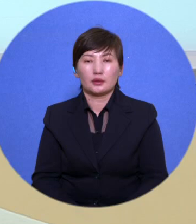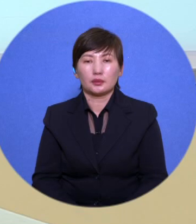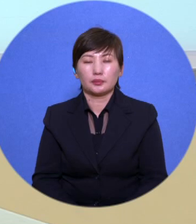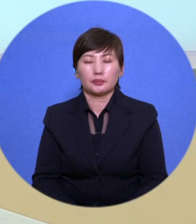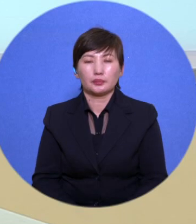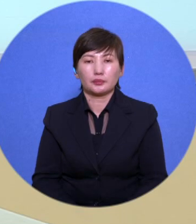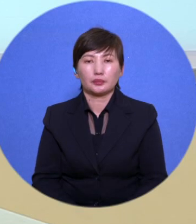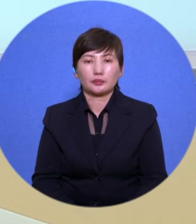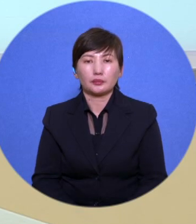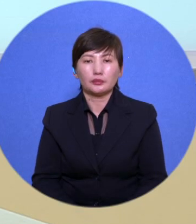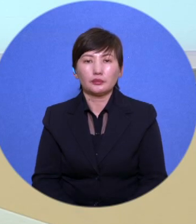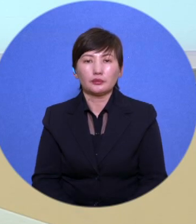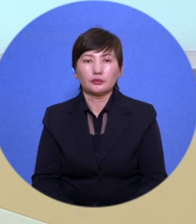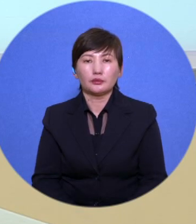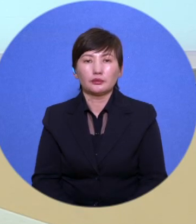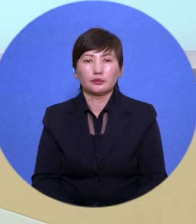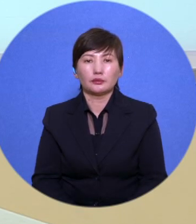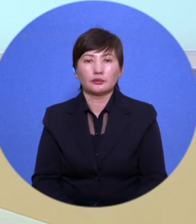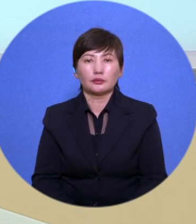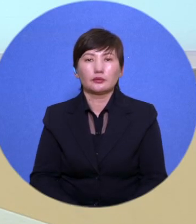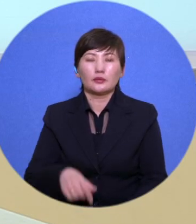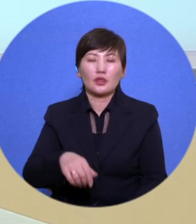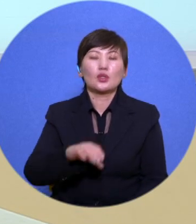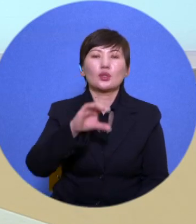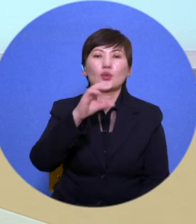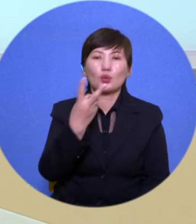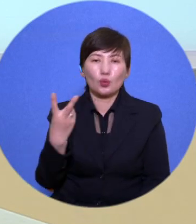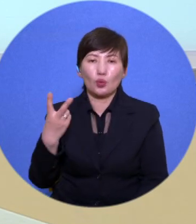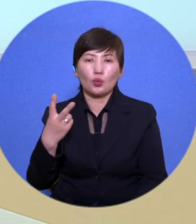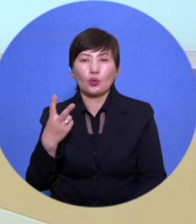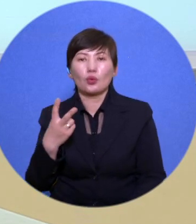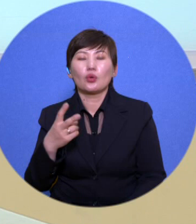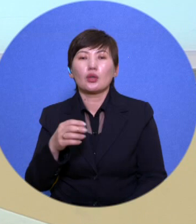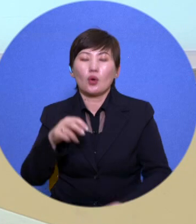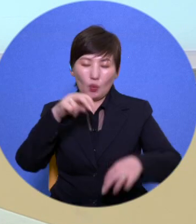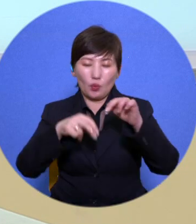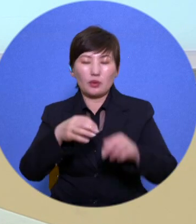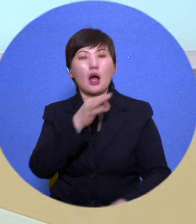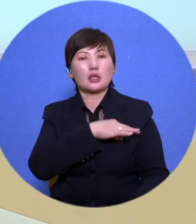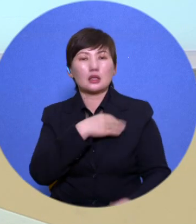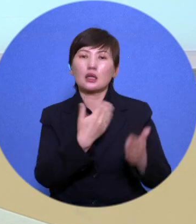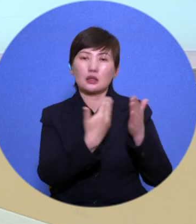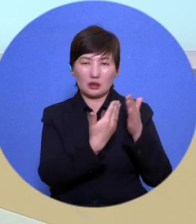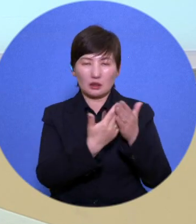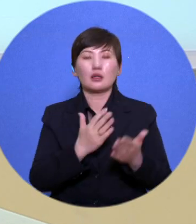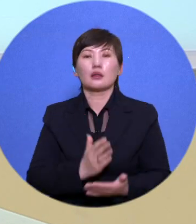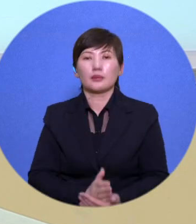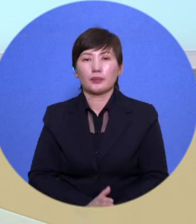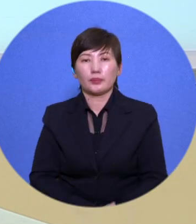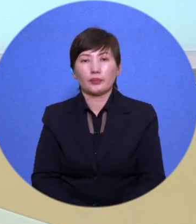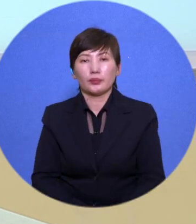За, энэ нь болохоор нөгөө сүүн хүчлийн нянг үйлдвэрлэлд ашиглаж байгаагийн жишээ юм аа.